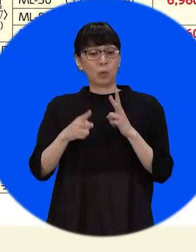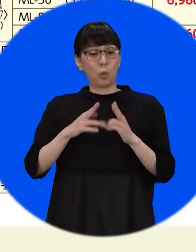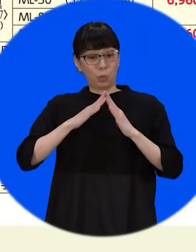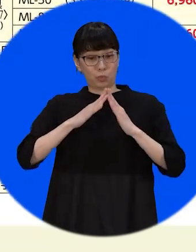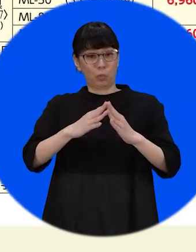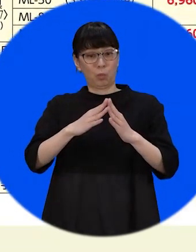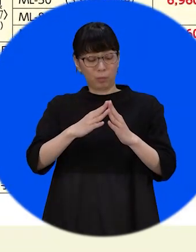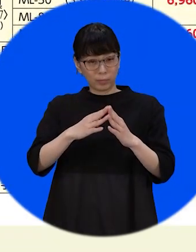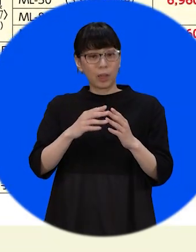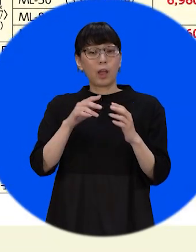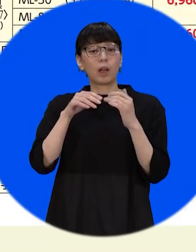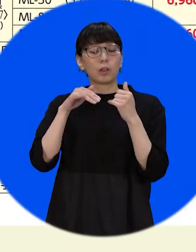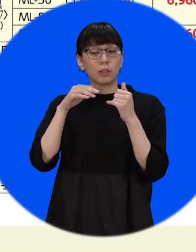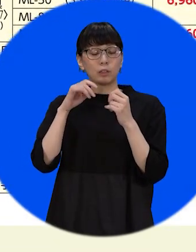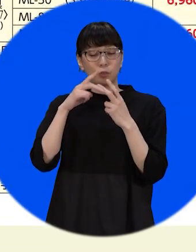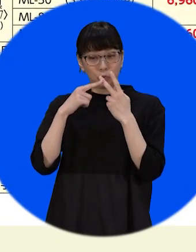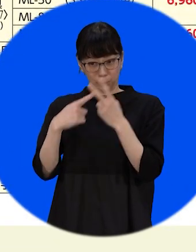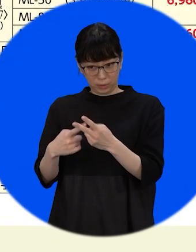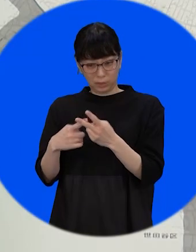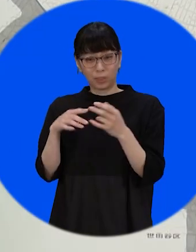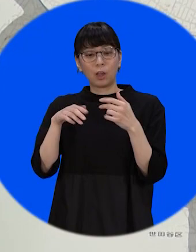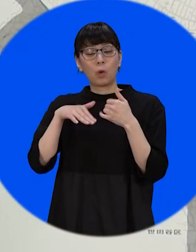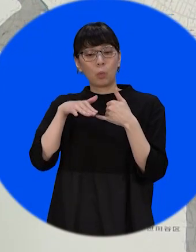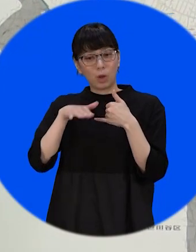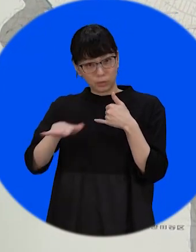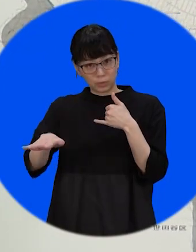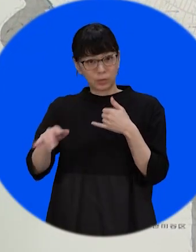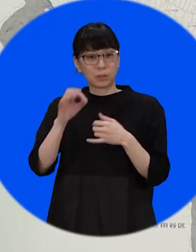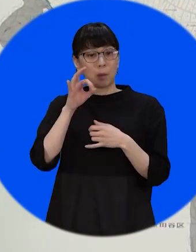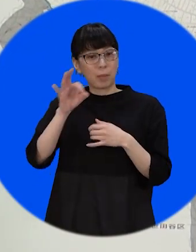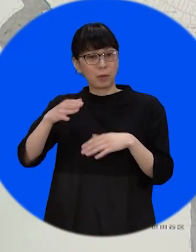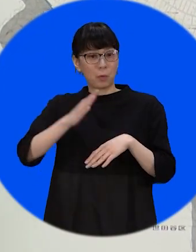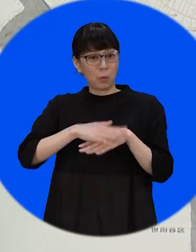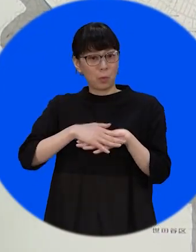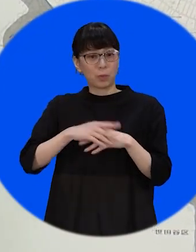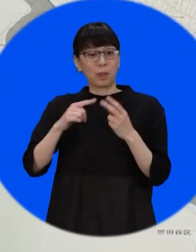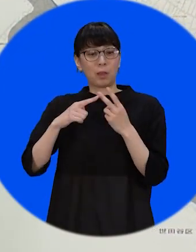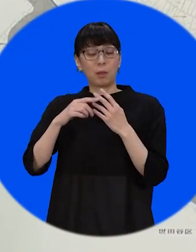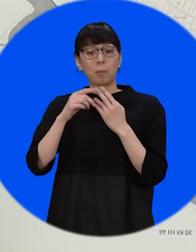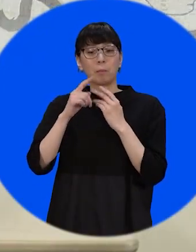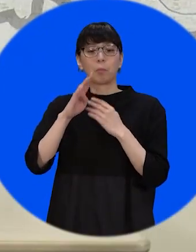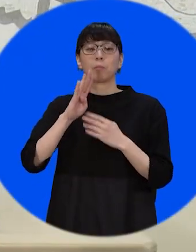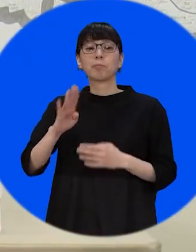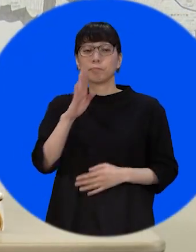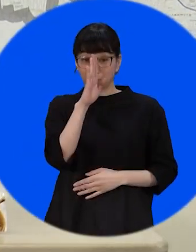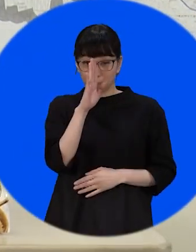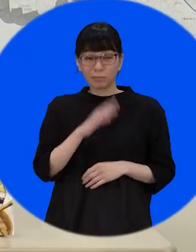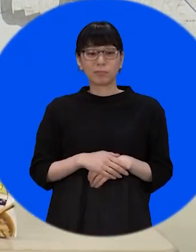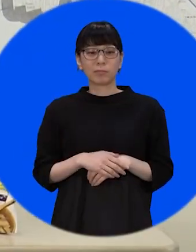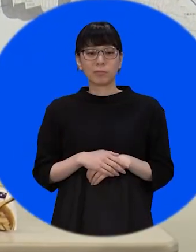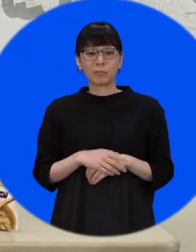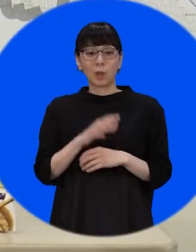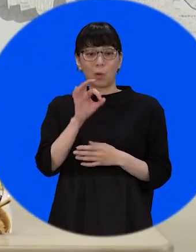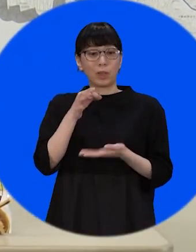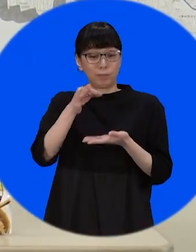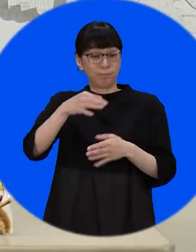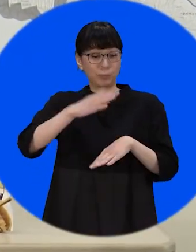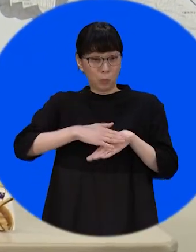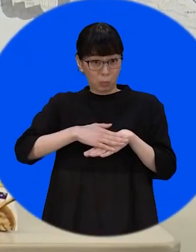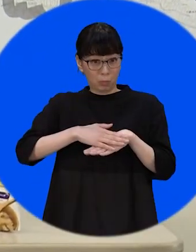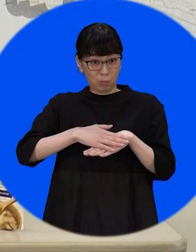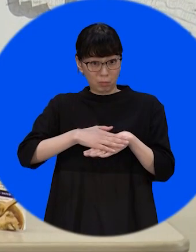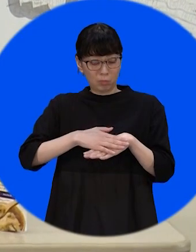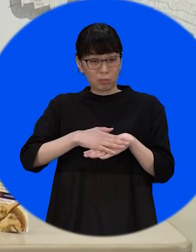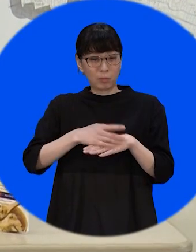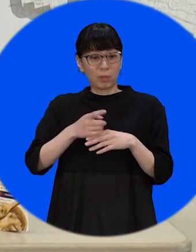ところで、はい、まあ、郵便、ファックス、電子メールのいずれかの方法で申し込むようにお願いいたします。で、まあ、代金に関してなんですけれ